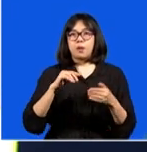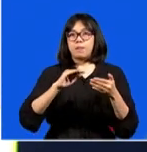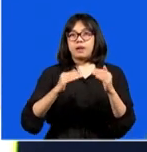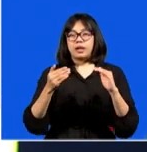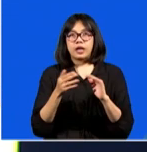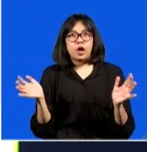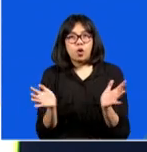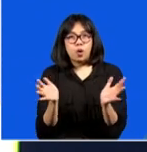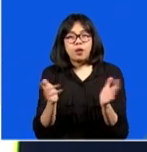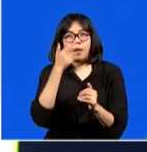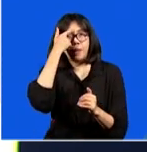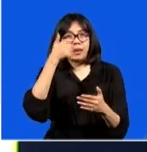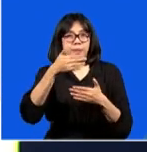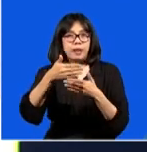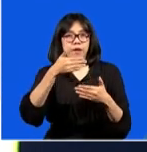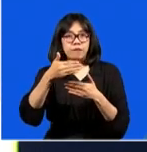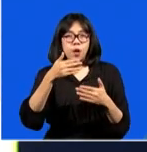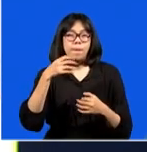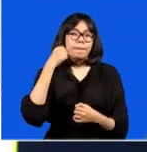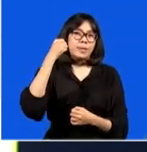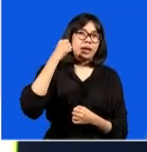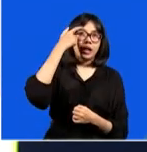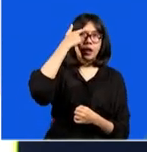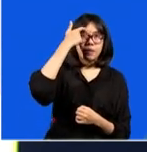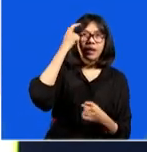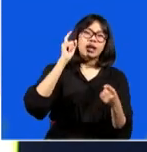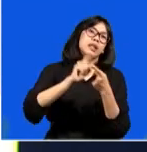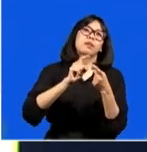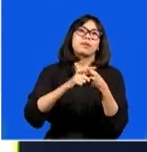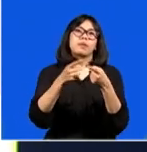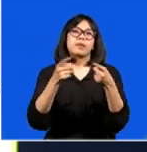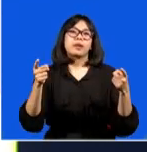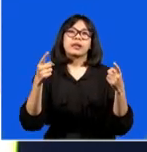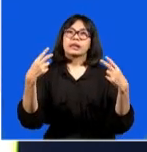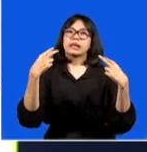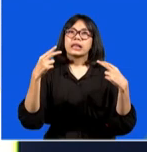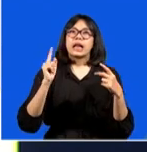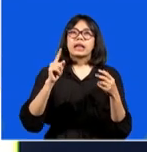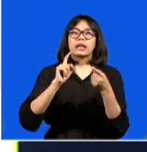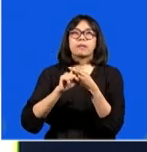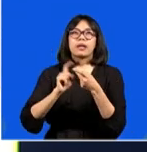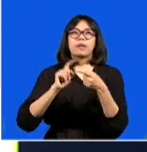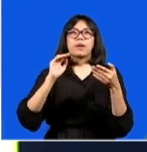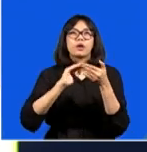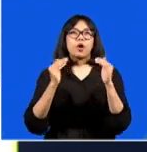di platform Merdeka mengajar masih menteri dan teman-teman juga hadir di sini dari penggerak komunitas belajar